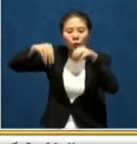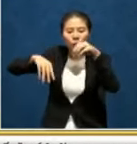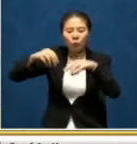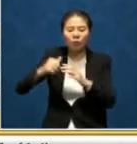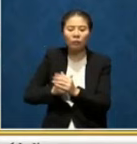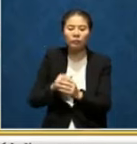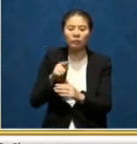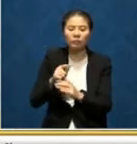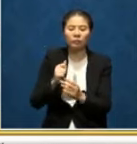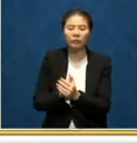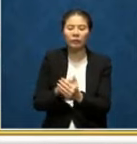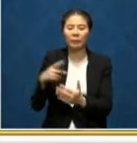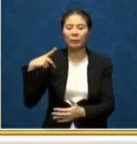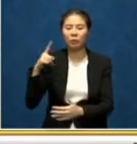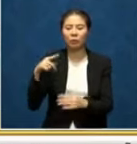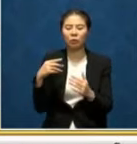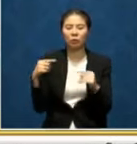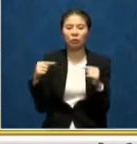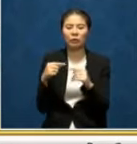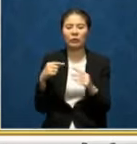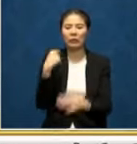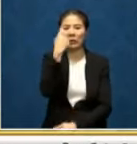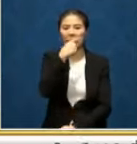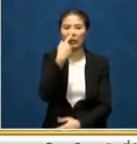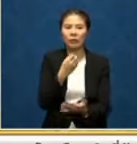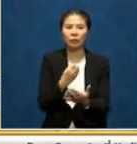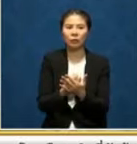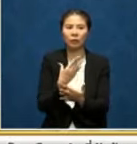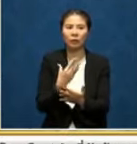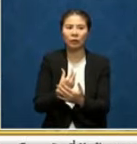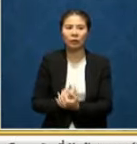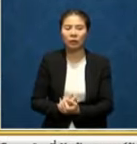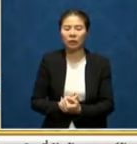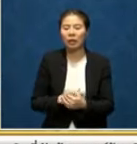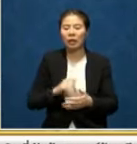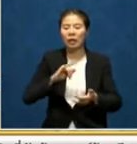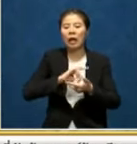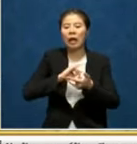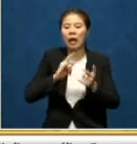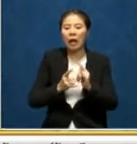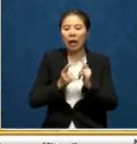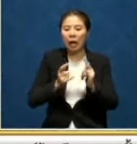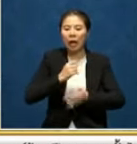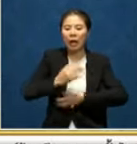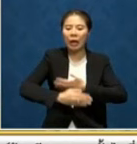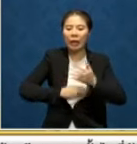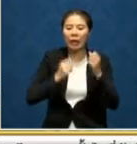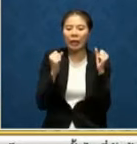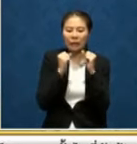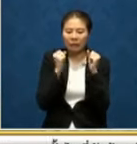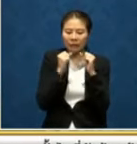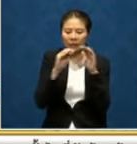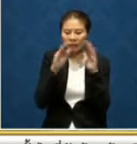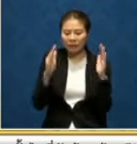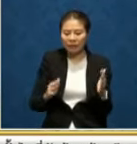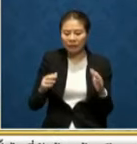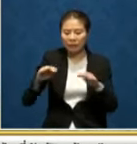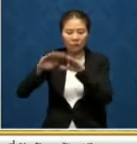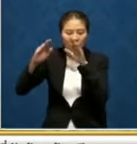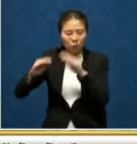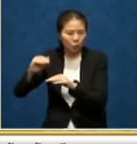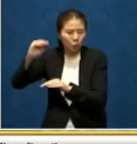วัดกันที่อาคารสวยๆไม่ได้วัดกันที่ห้างสรรพสินค้าใหญ่โตโอ่อ่าค่ะแต่ความเจริญนะคะวัดกันที่